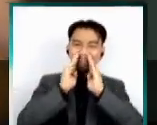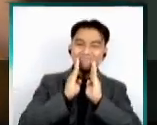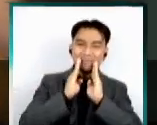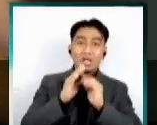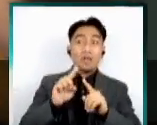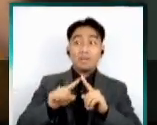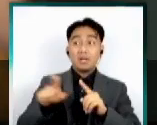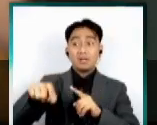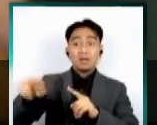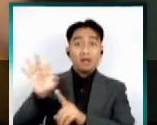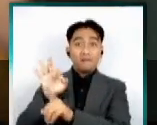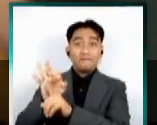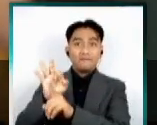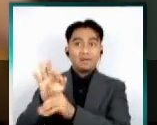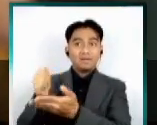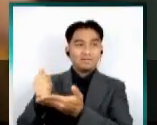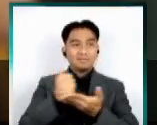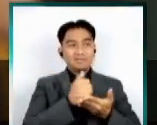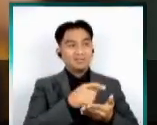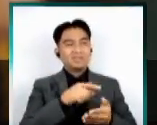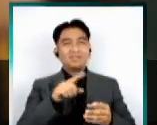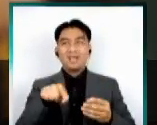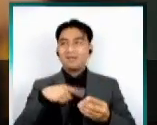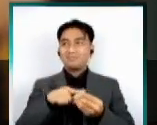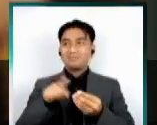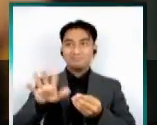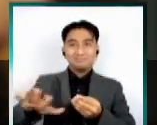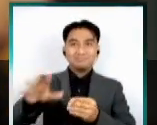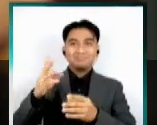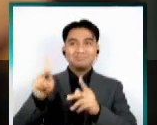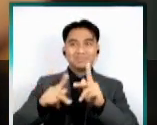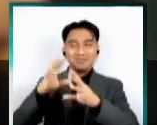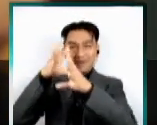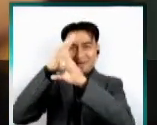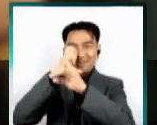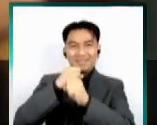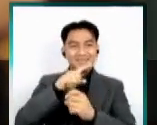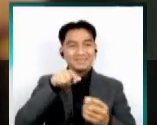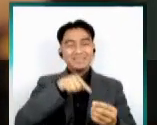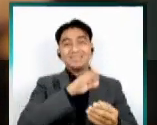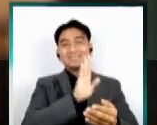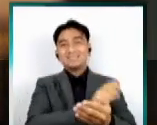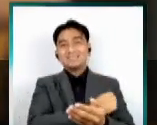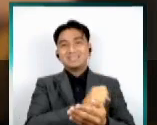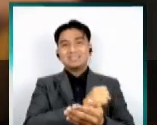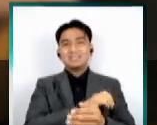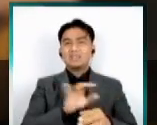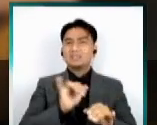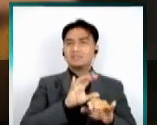na-impress sa kanta niya. Komento naman niya sa cover version ng dalawang miyembro ng SB19.